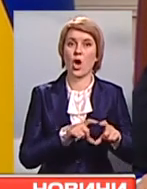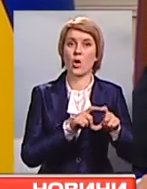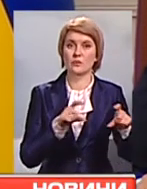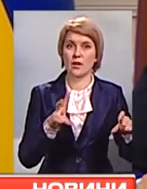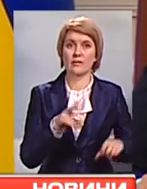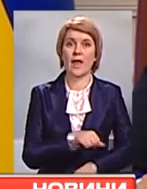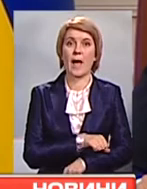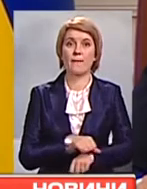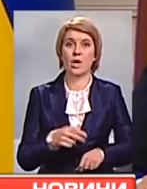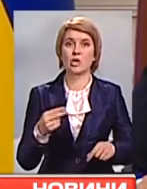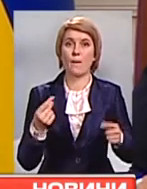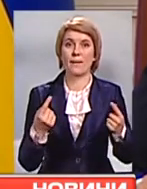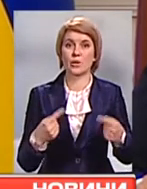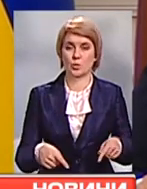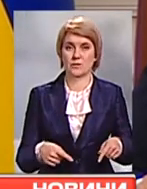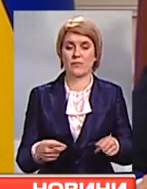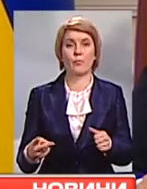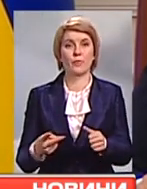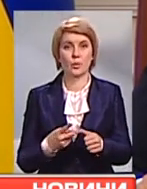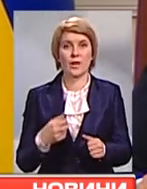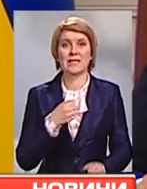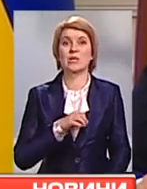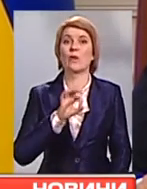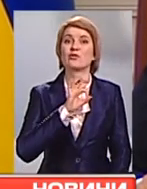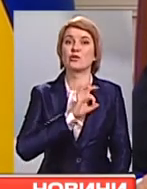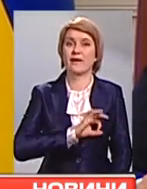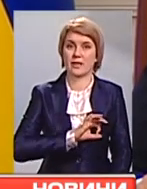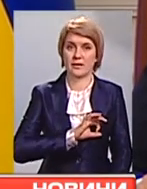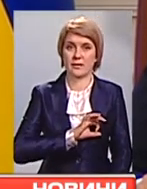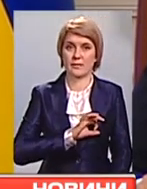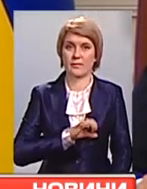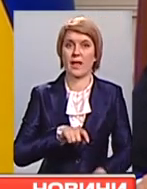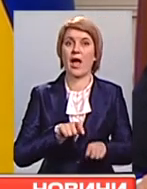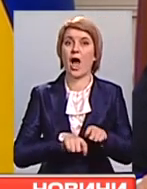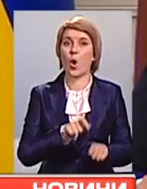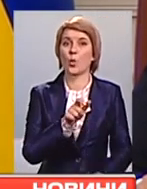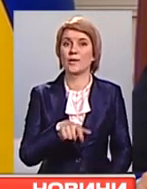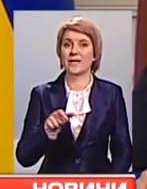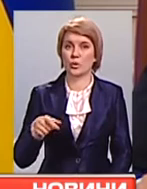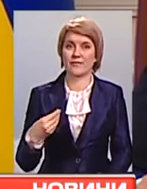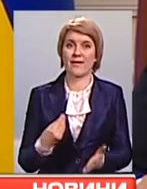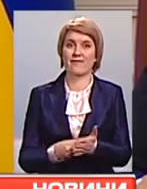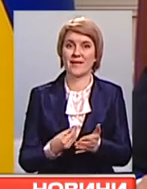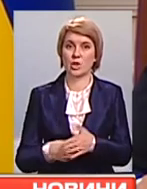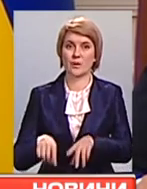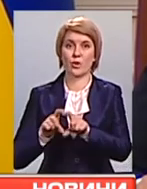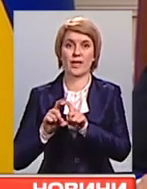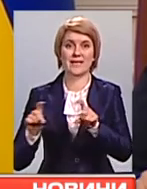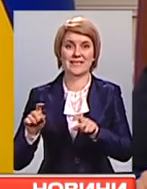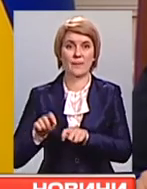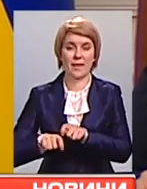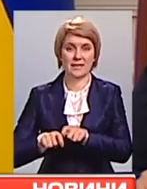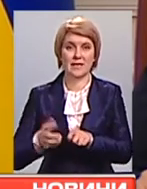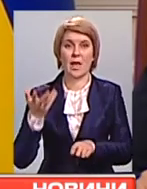межі банкрутства. Друге, зловживання аудиторів фінансової інспекції під час